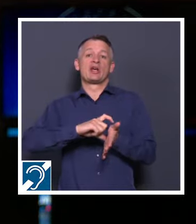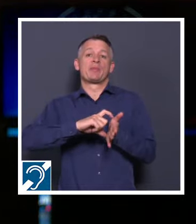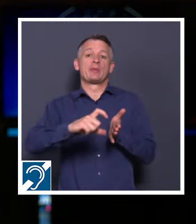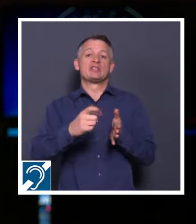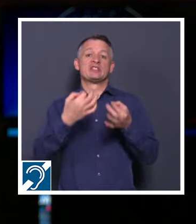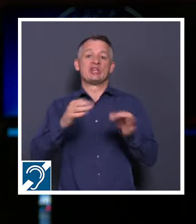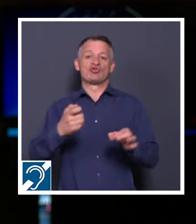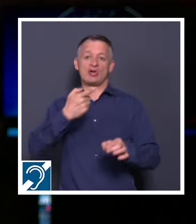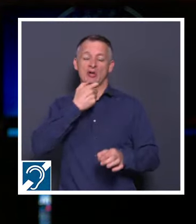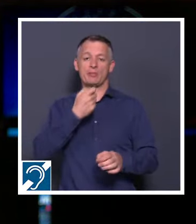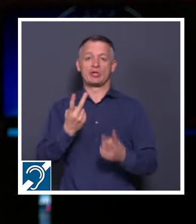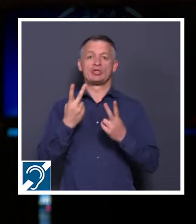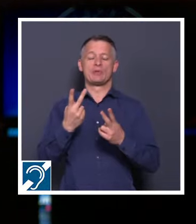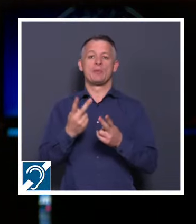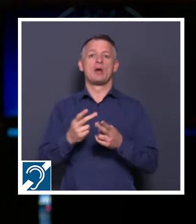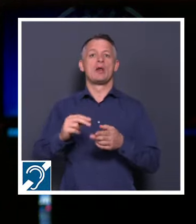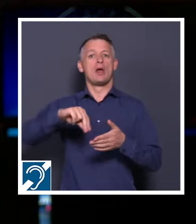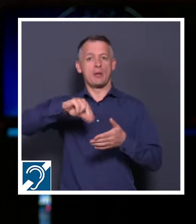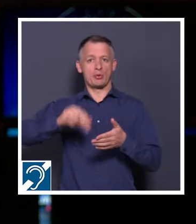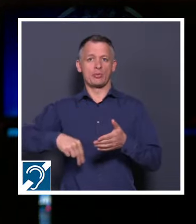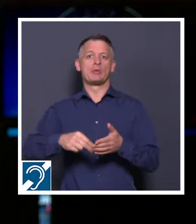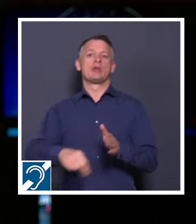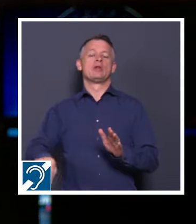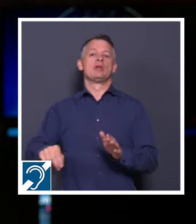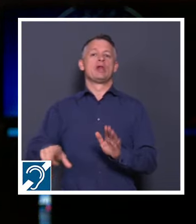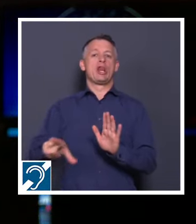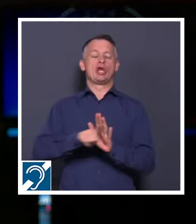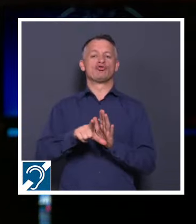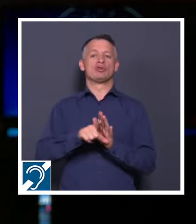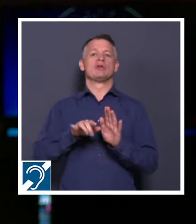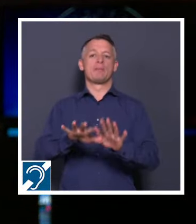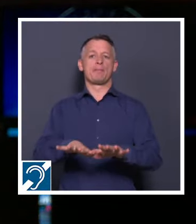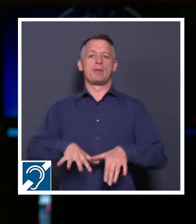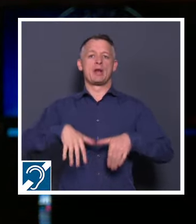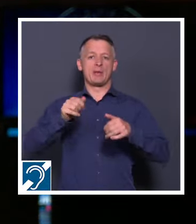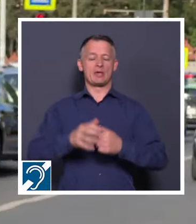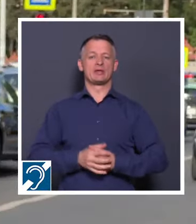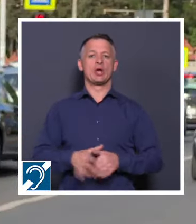unei legi adoptate de Parlament. Arina Delcea a urmărit subiectul și ne explică.